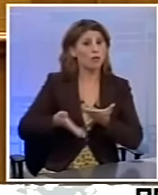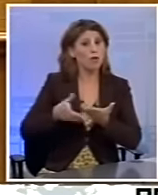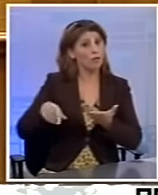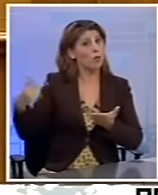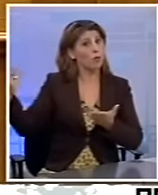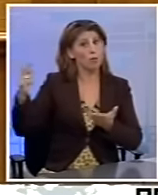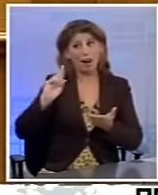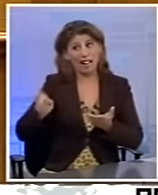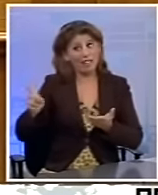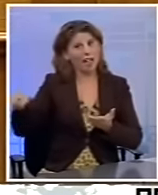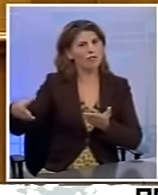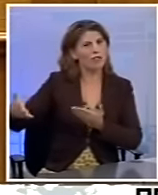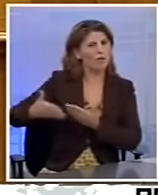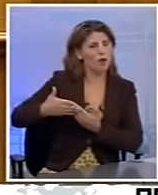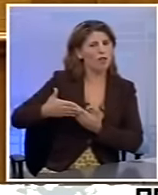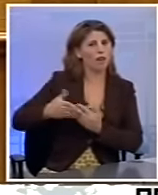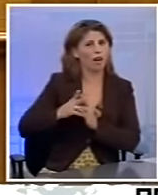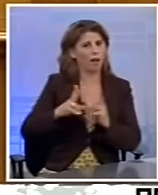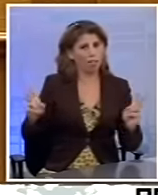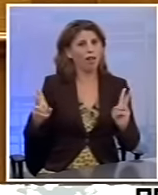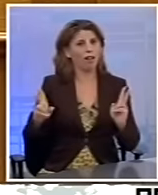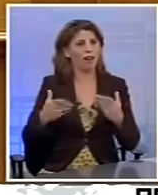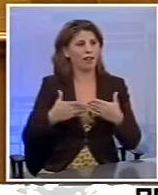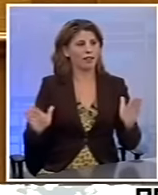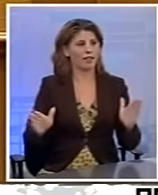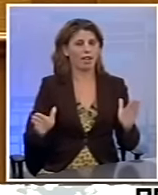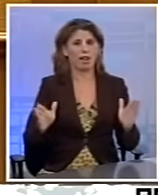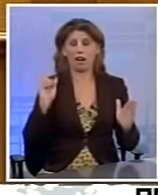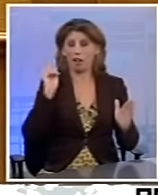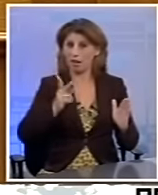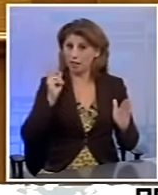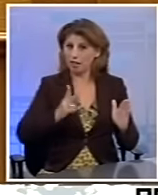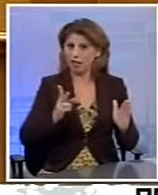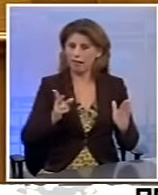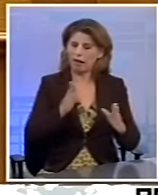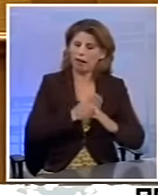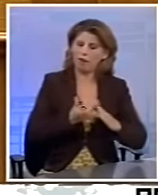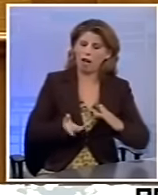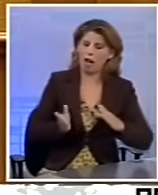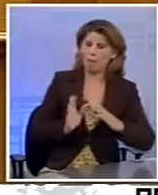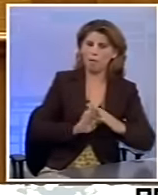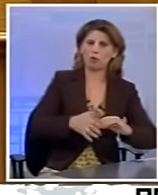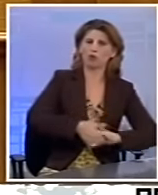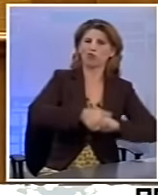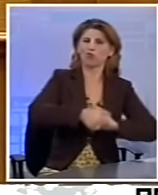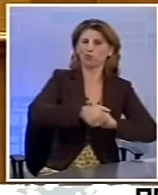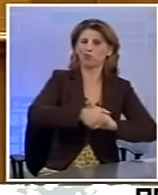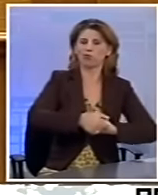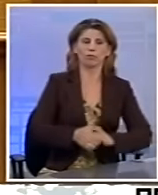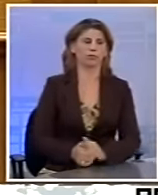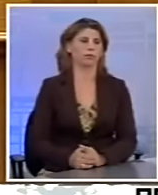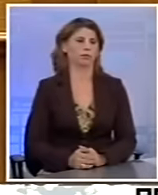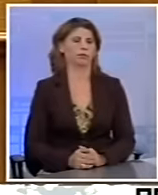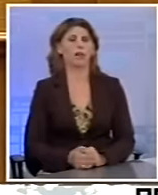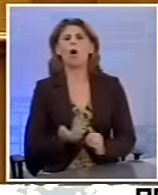καταγγέλατε. Στα φανερά τους καταγγέλατε και στα κρυφά τους δίνατε το χέρι σας.